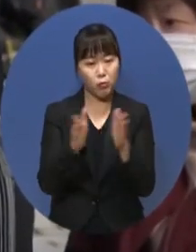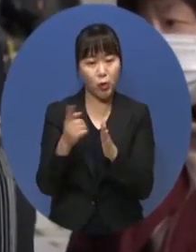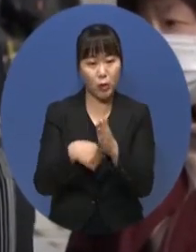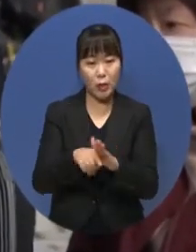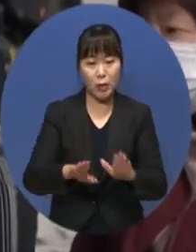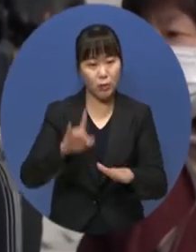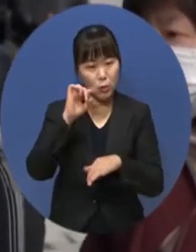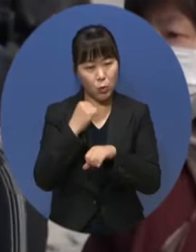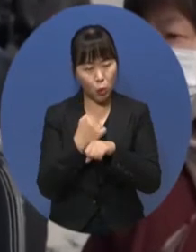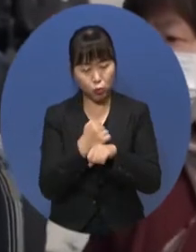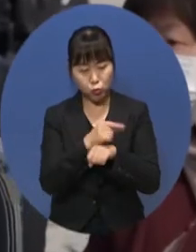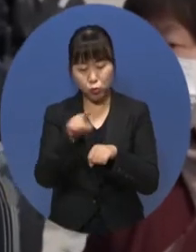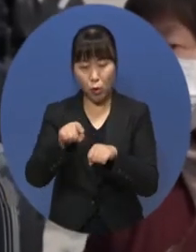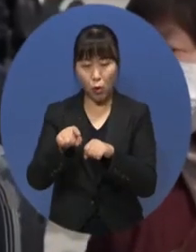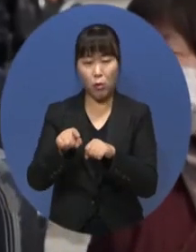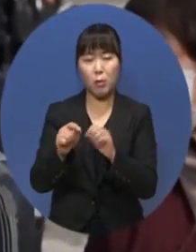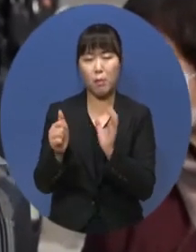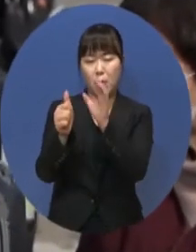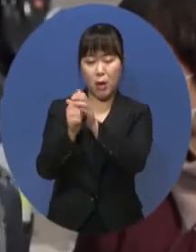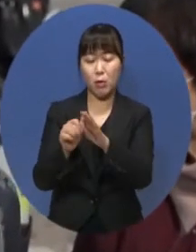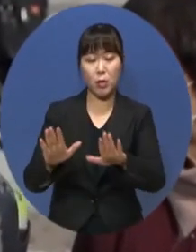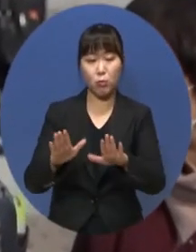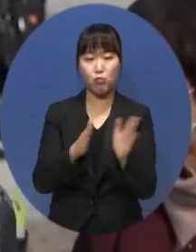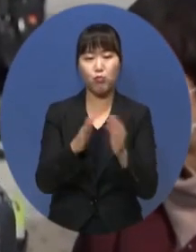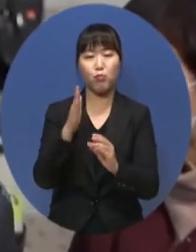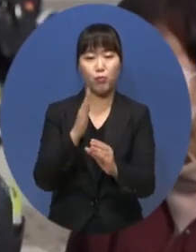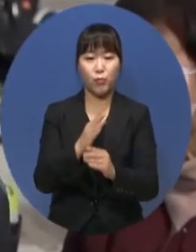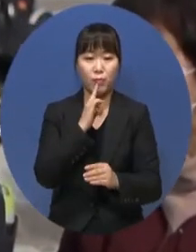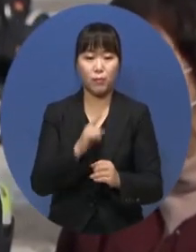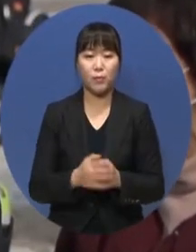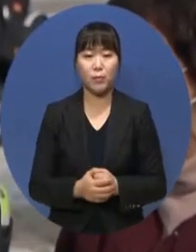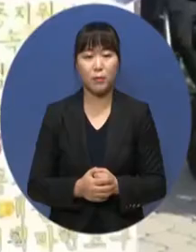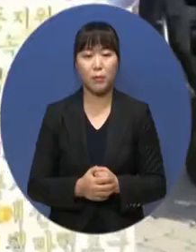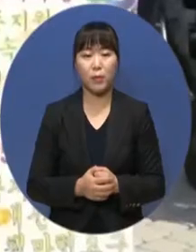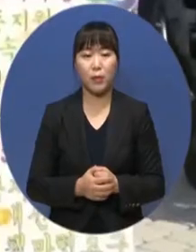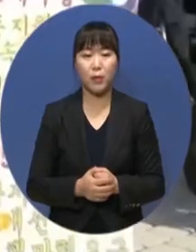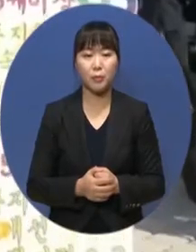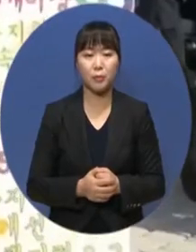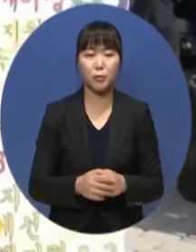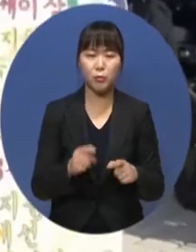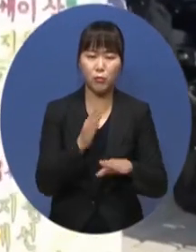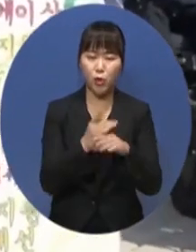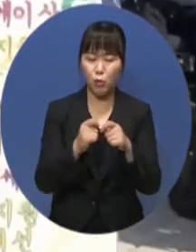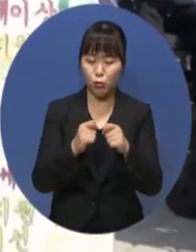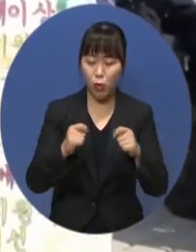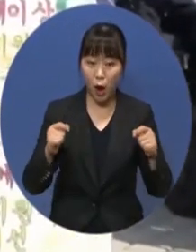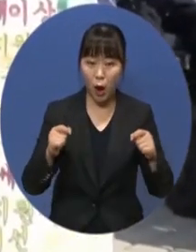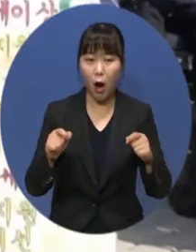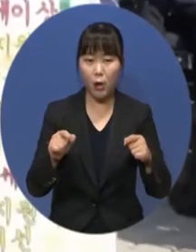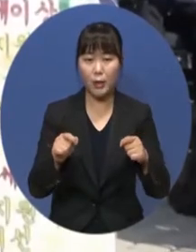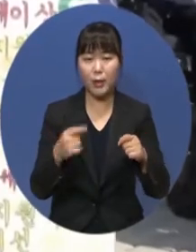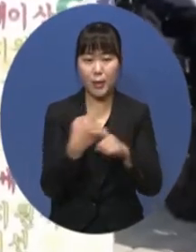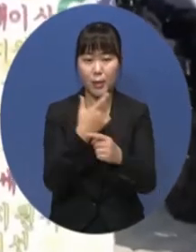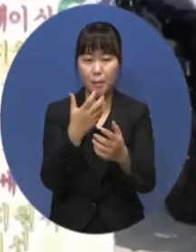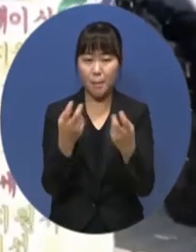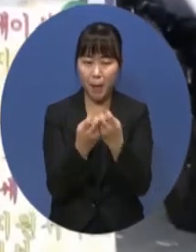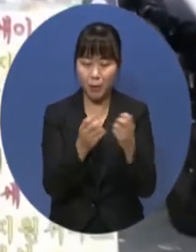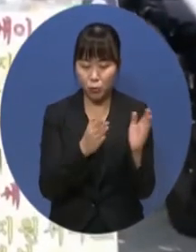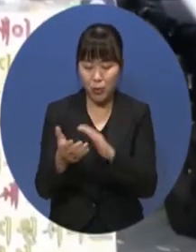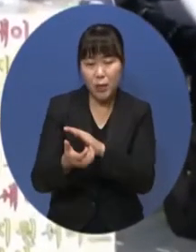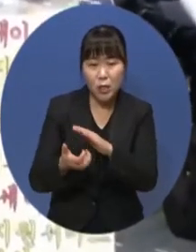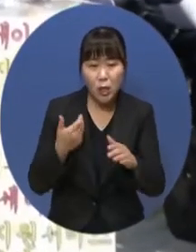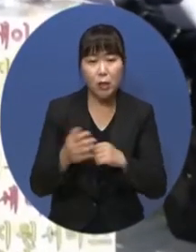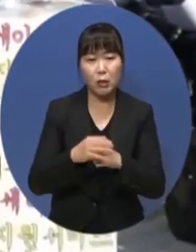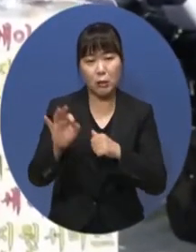현재 연구 용역이 진행 중에 있다고 밝혔습니다. 또한 중장기적인 개선 방안이 마련되기 이전이라도